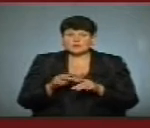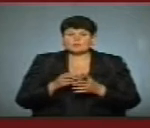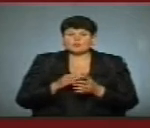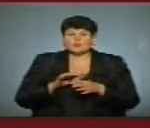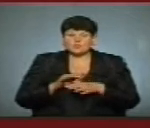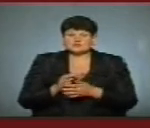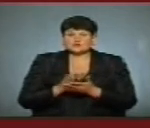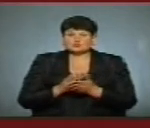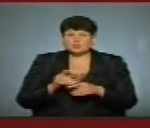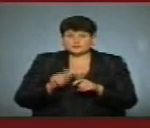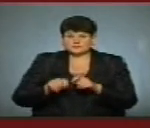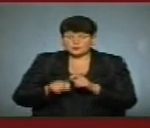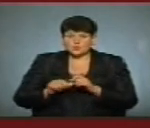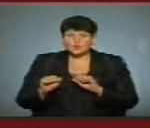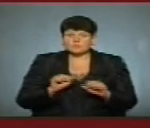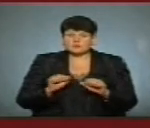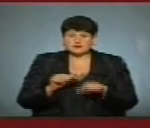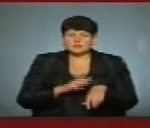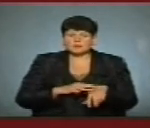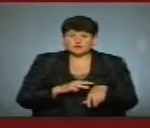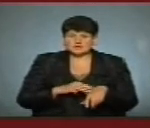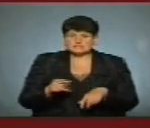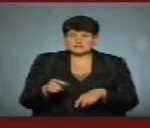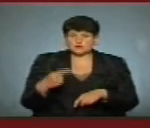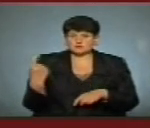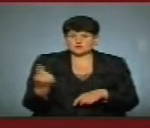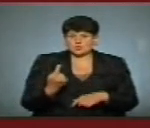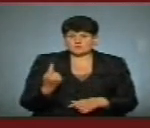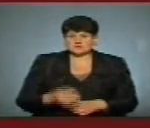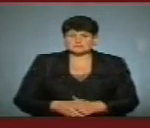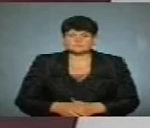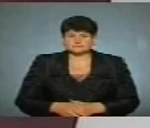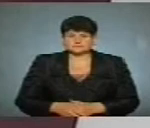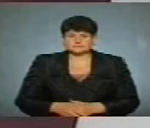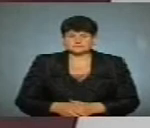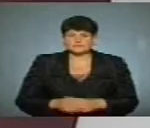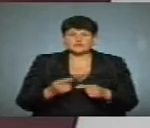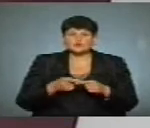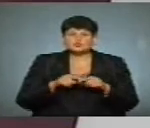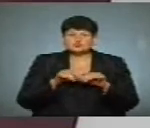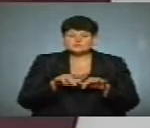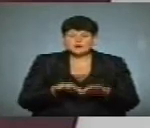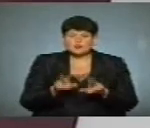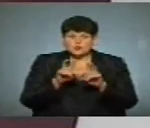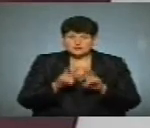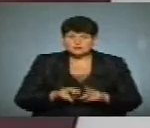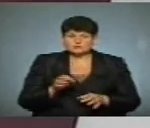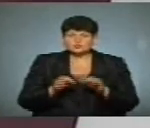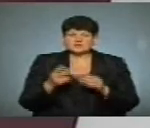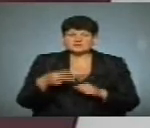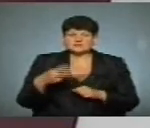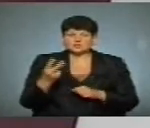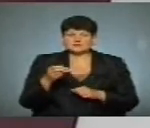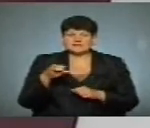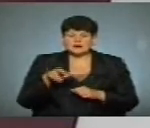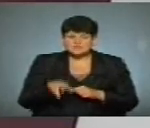службове розслідування в управлінні патрульної поліції в Тернопільській області. Цю справу розглядатимуть у суді 22